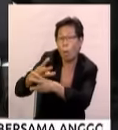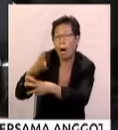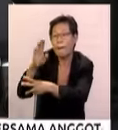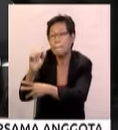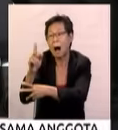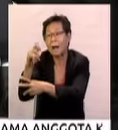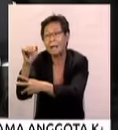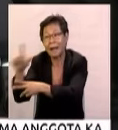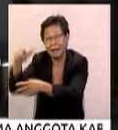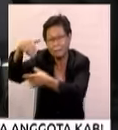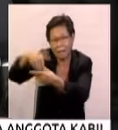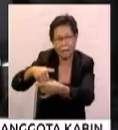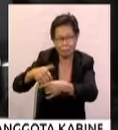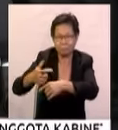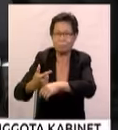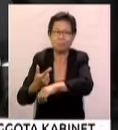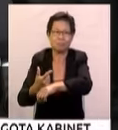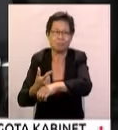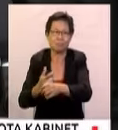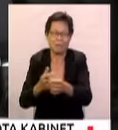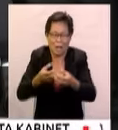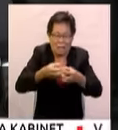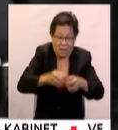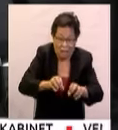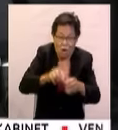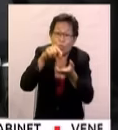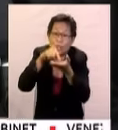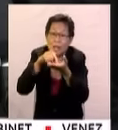dalam disuntik di dalam telur nyamuk